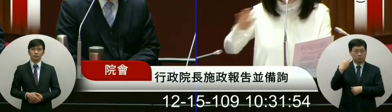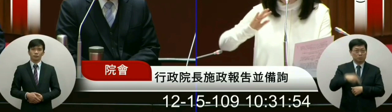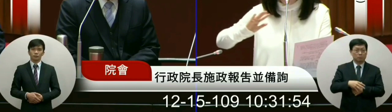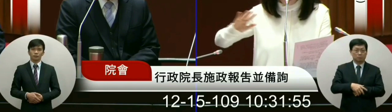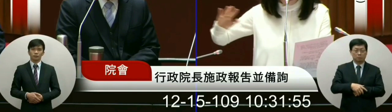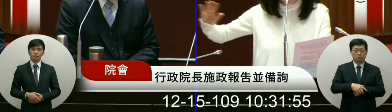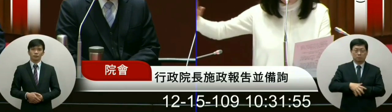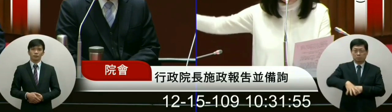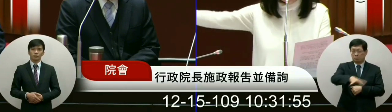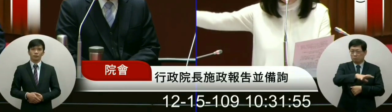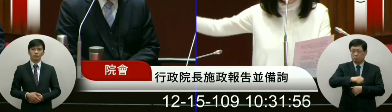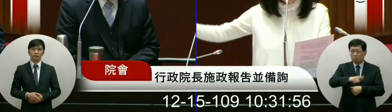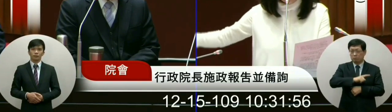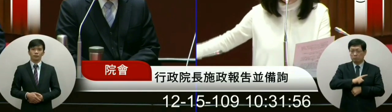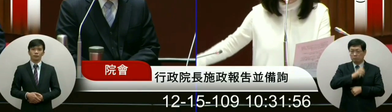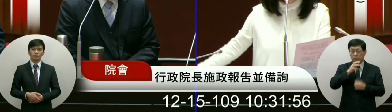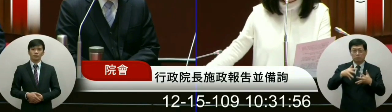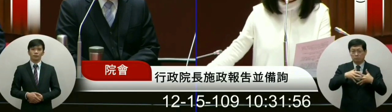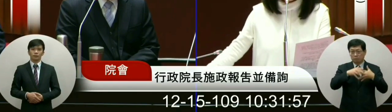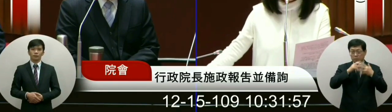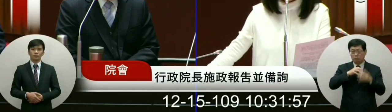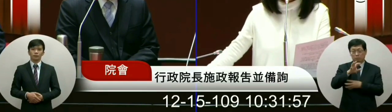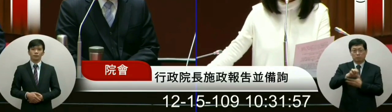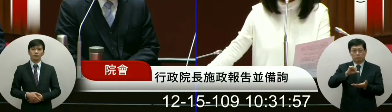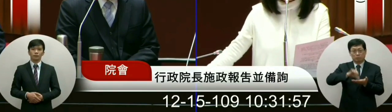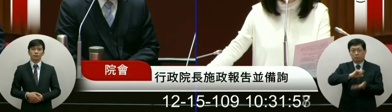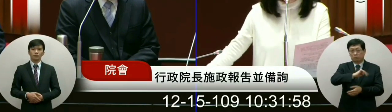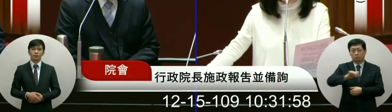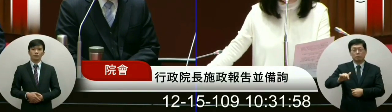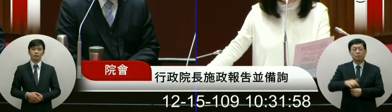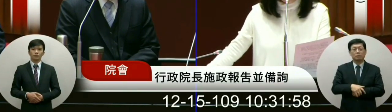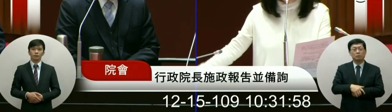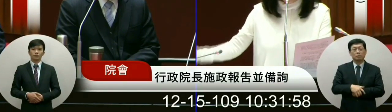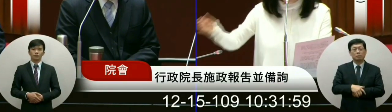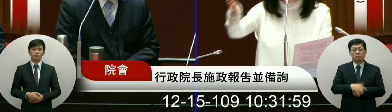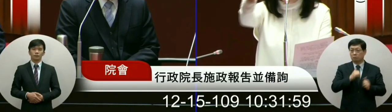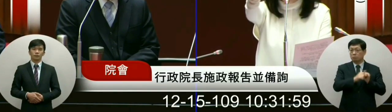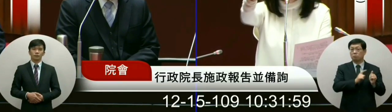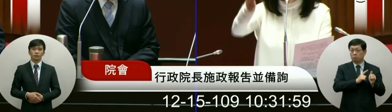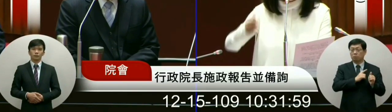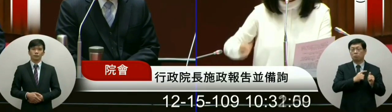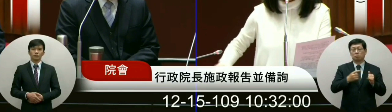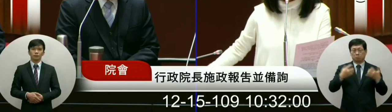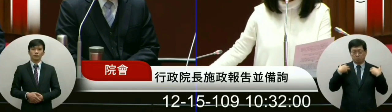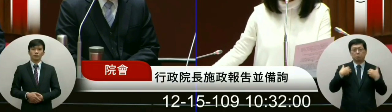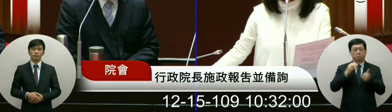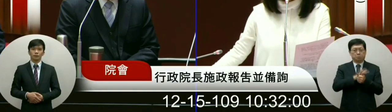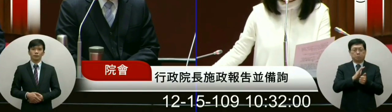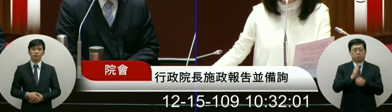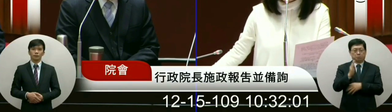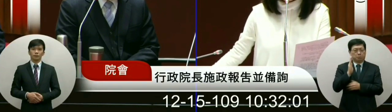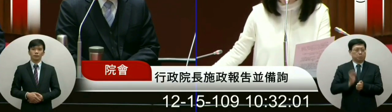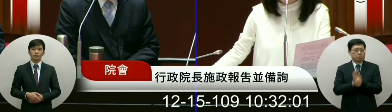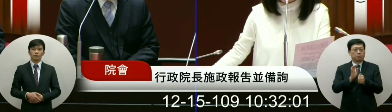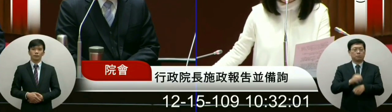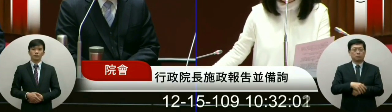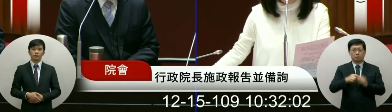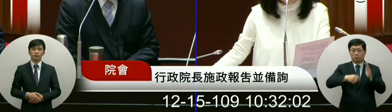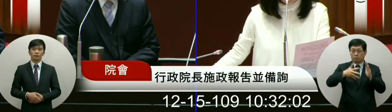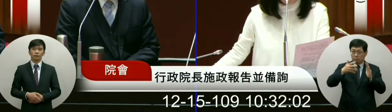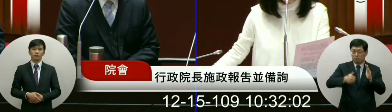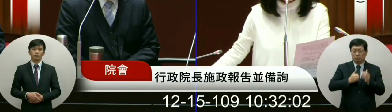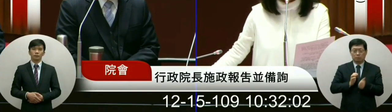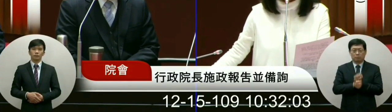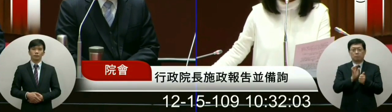还有所有的美国农产品，让人民来当政府的后盾，也当院